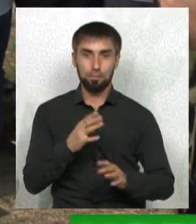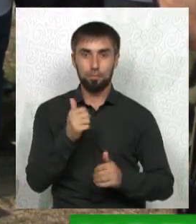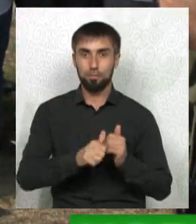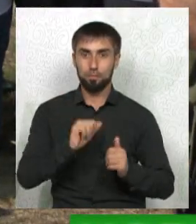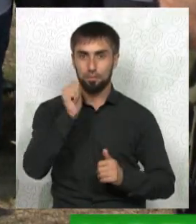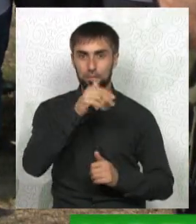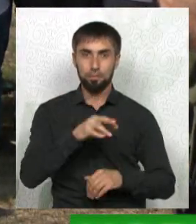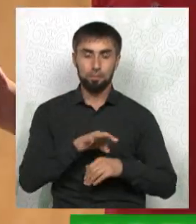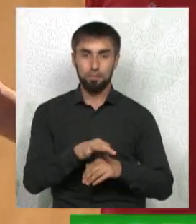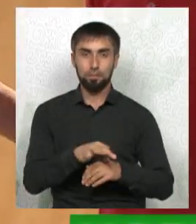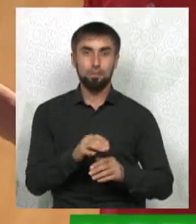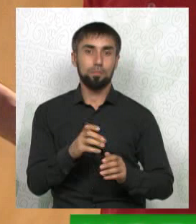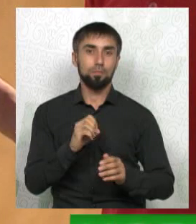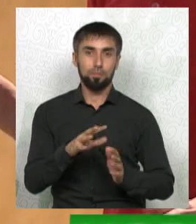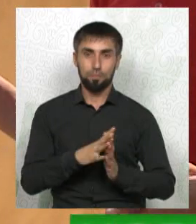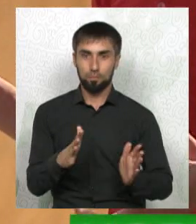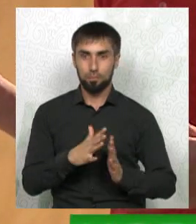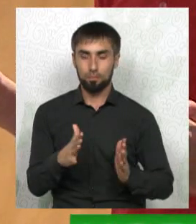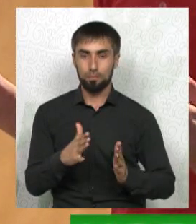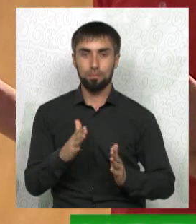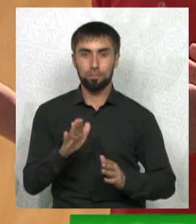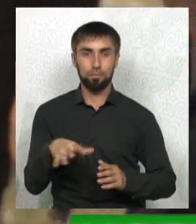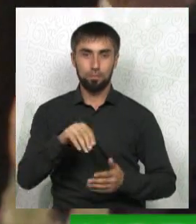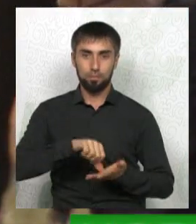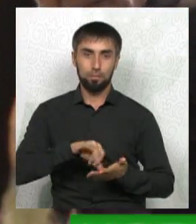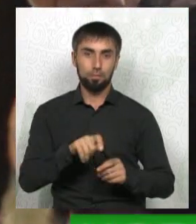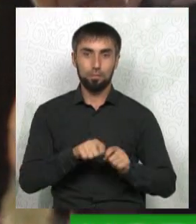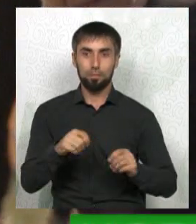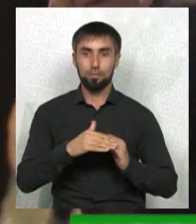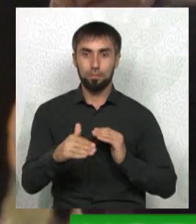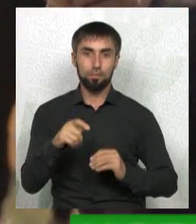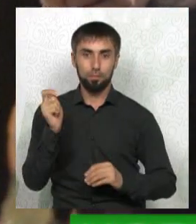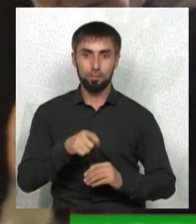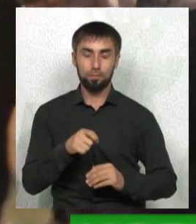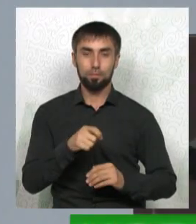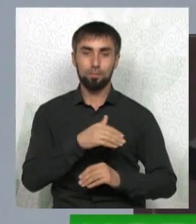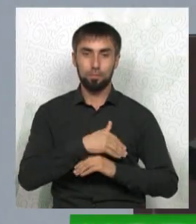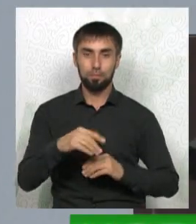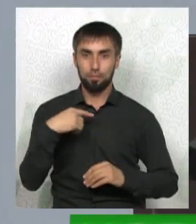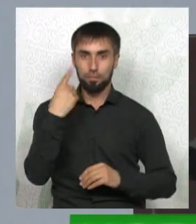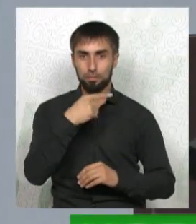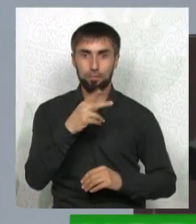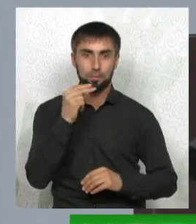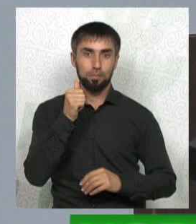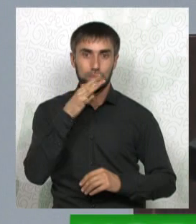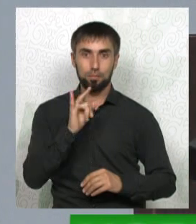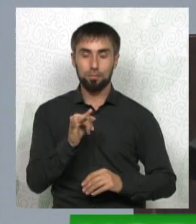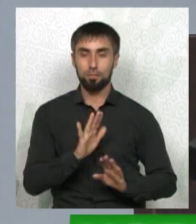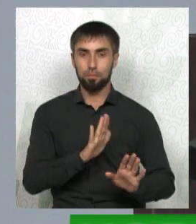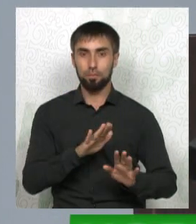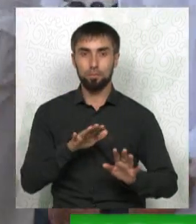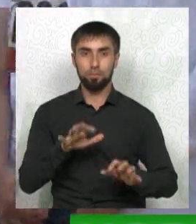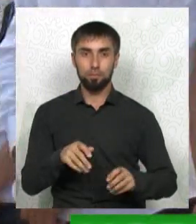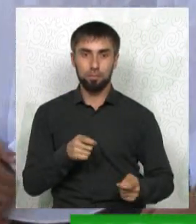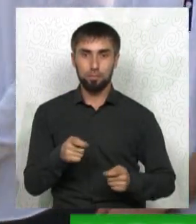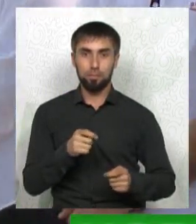каждым годом он проходит все масштабнее. Поприветствовать всех участников и открыть площадку приехали официальные лица, в числе которых и зампред